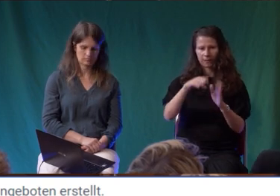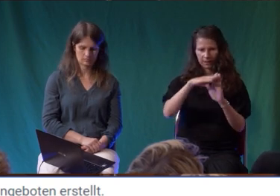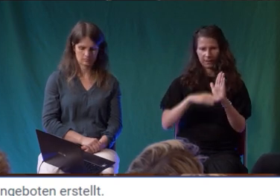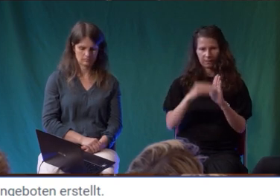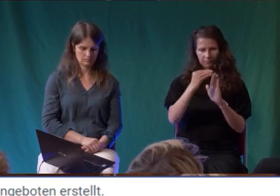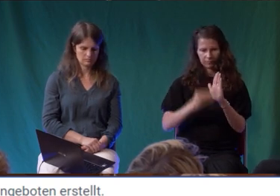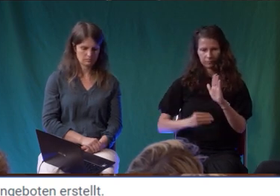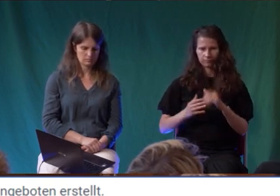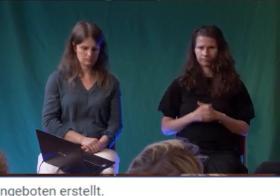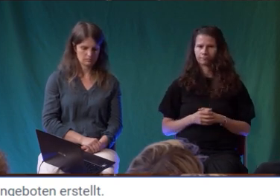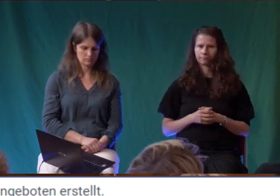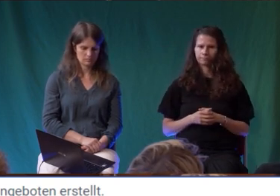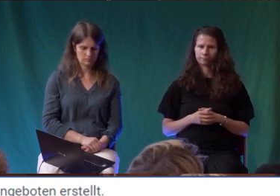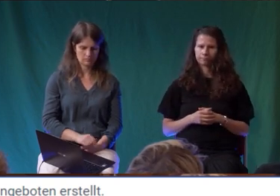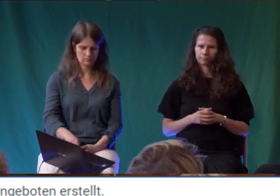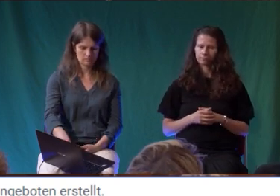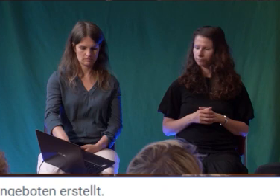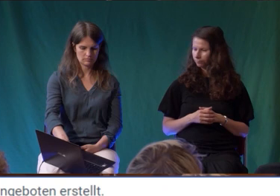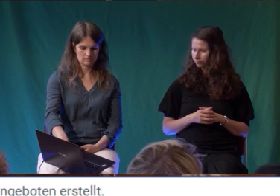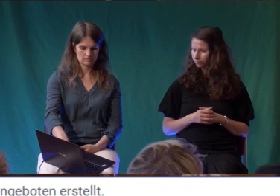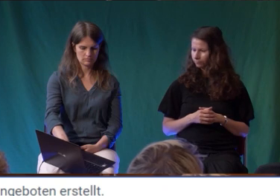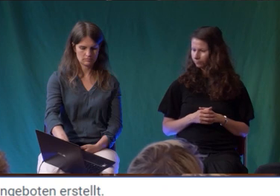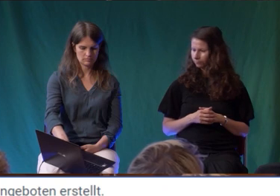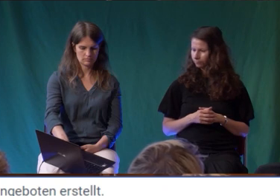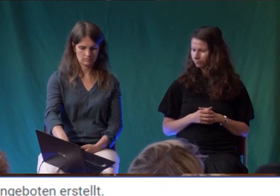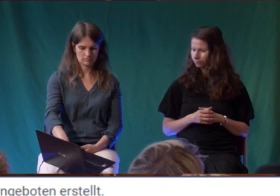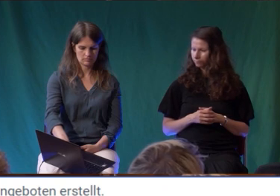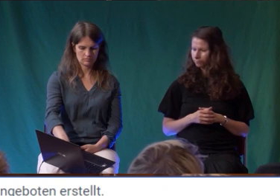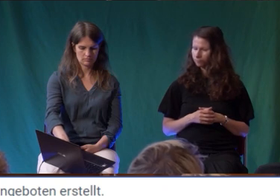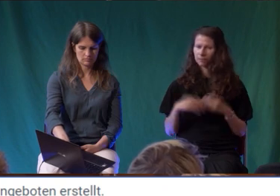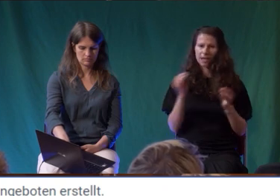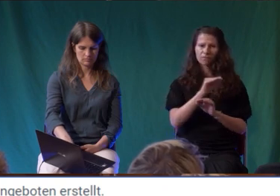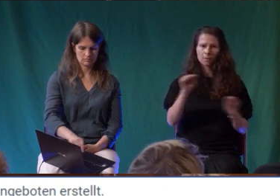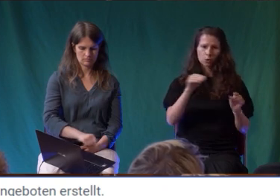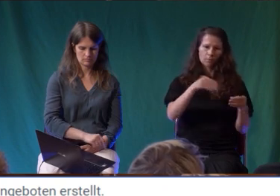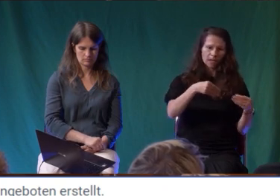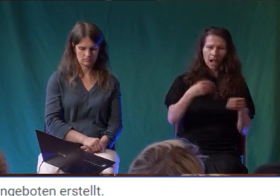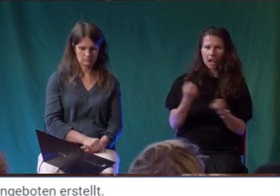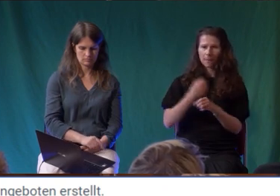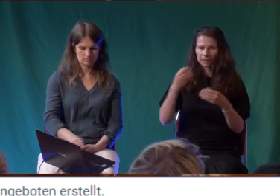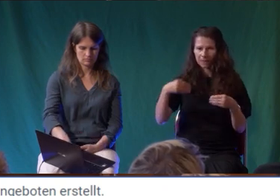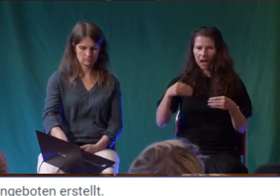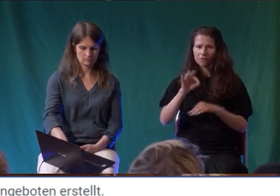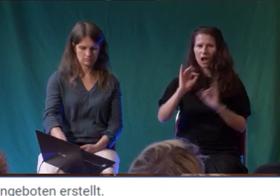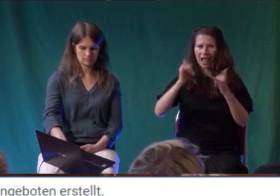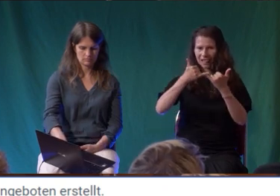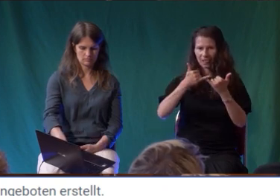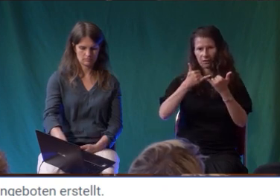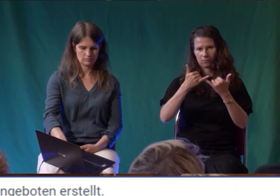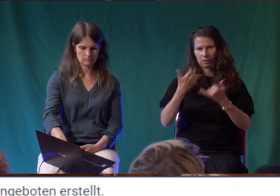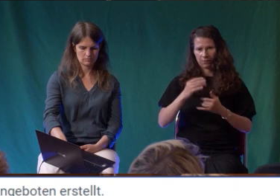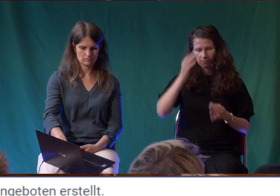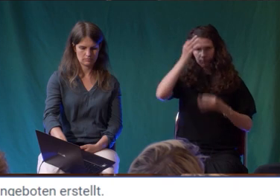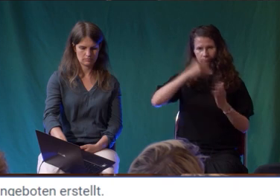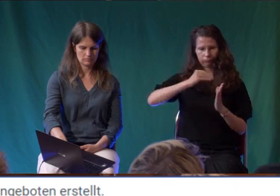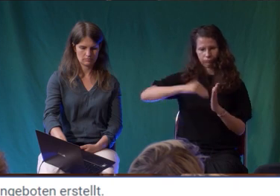wir haben Informationsmaterial und Arbeitsmaterial für Eltern entwickelt was diese